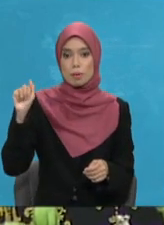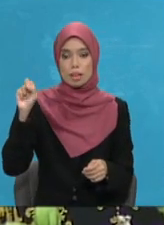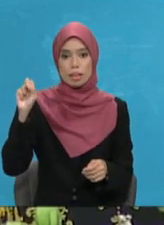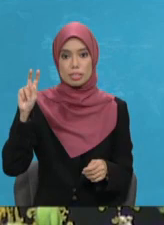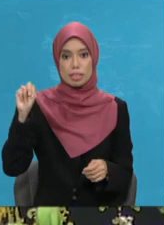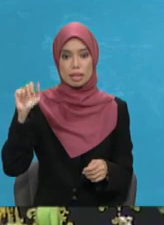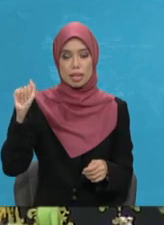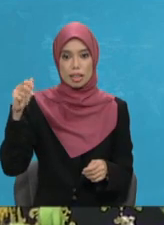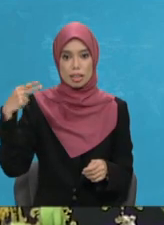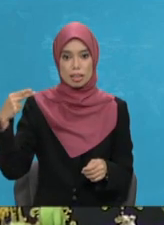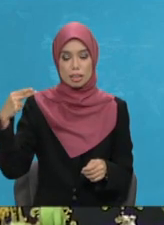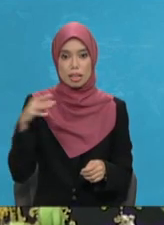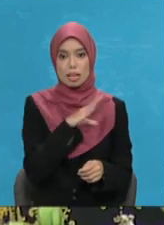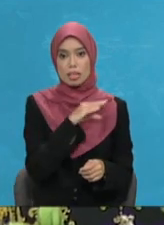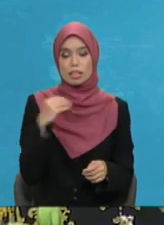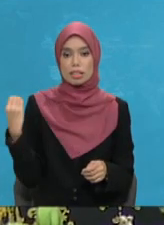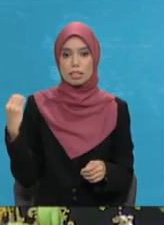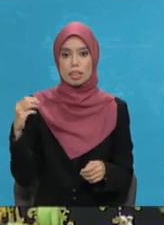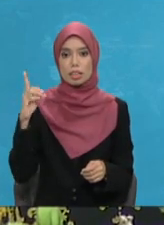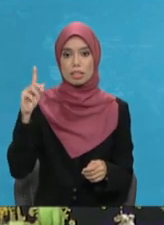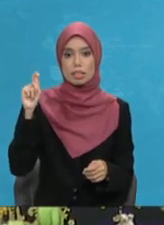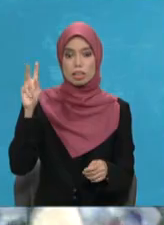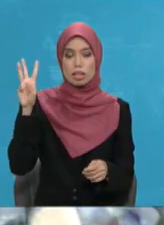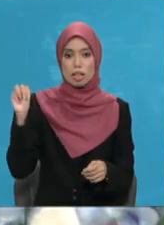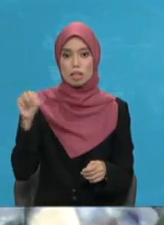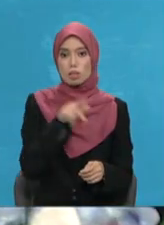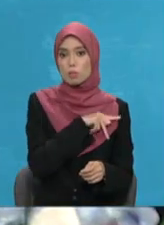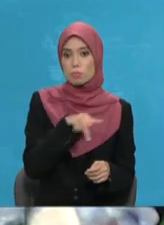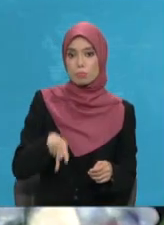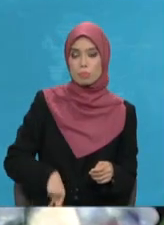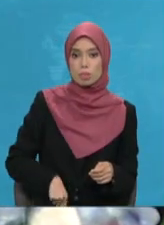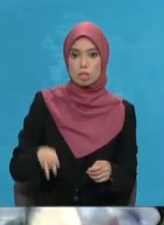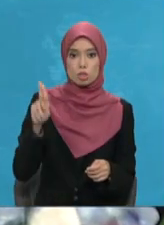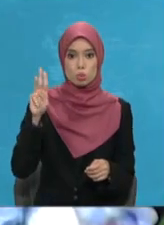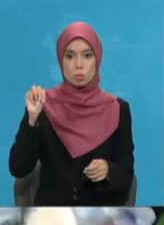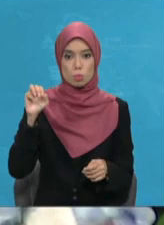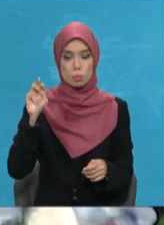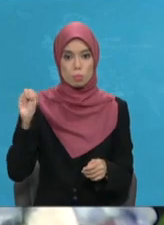Paduka Sri Pangeran anak putri Hajah amal Umi Kalsum Al Islam